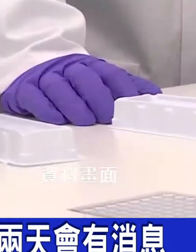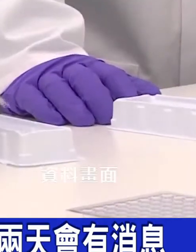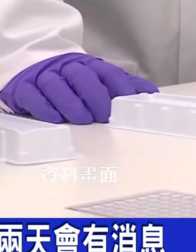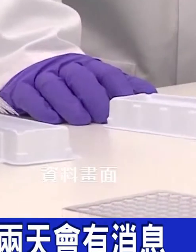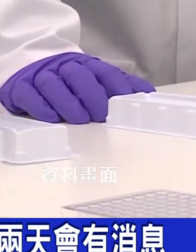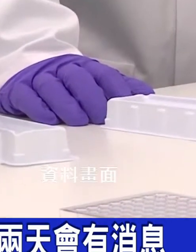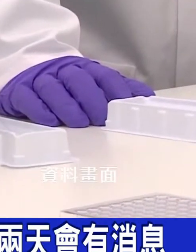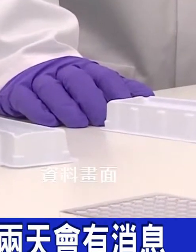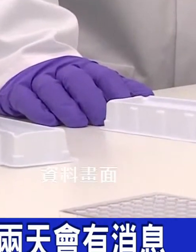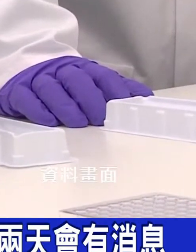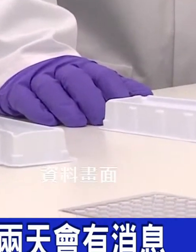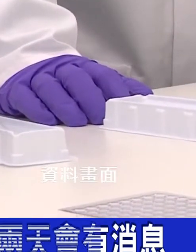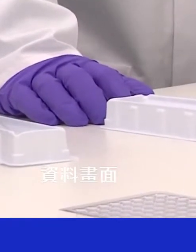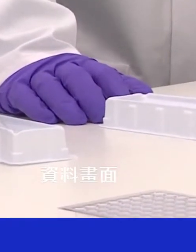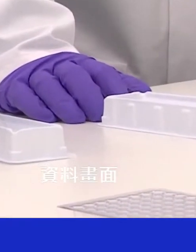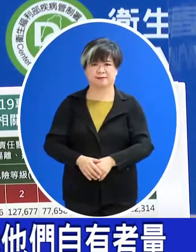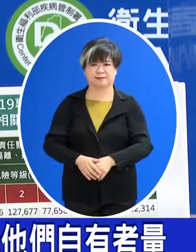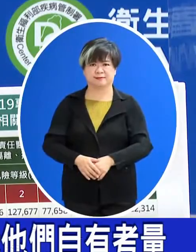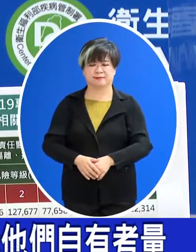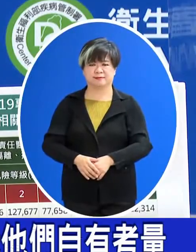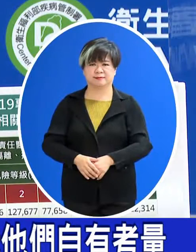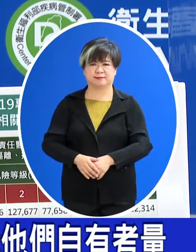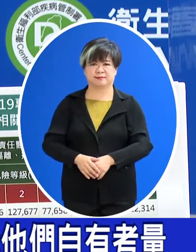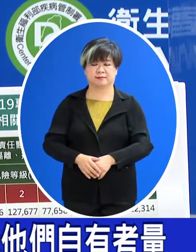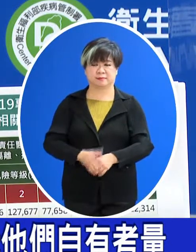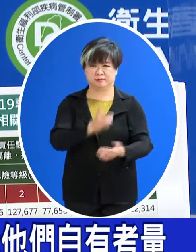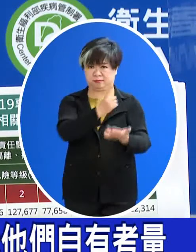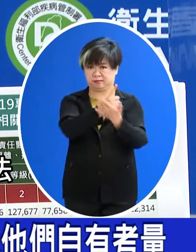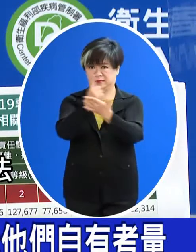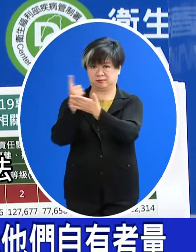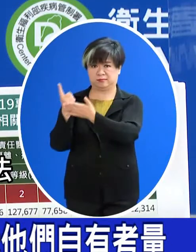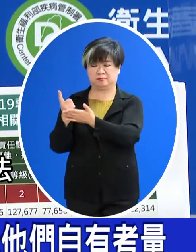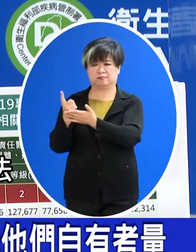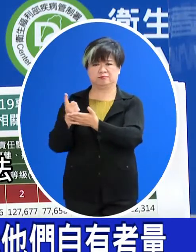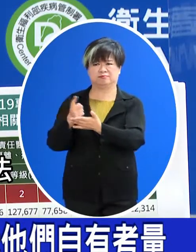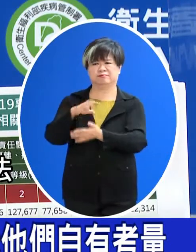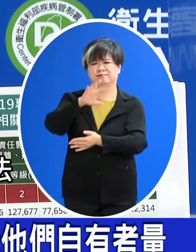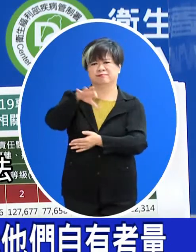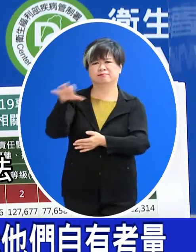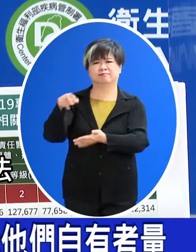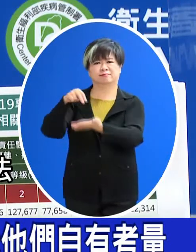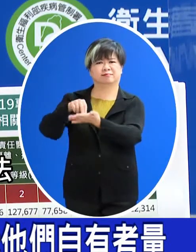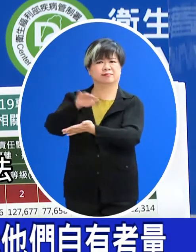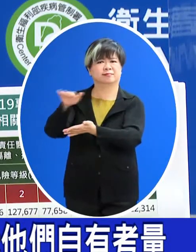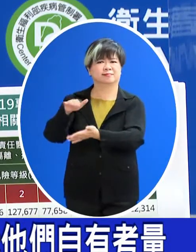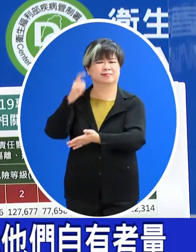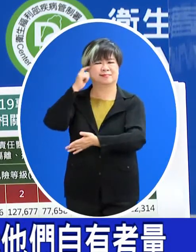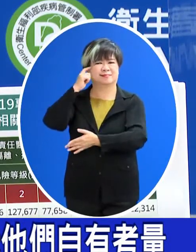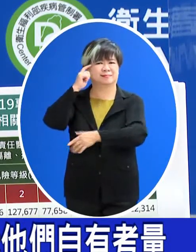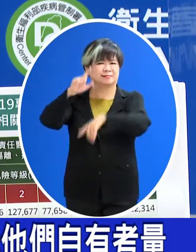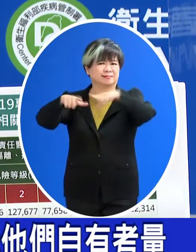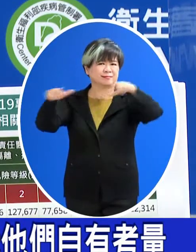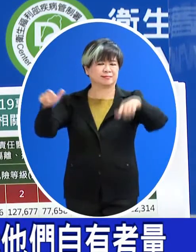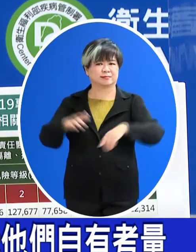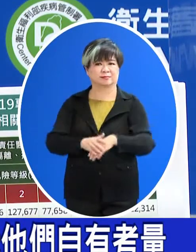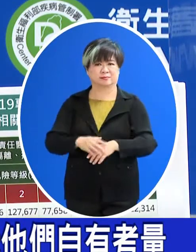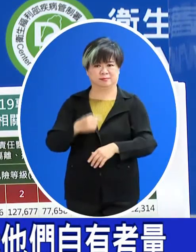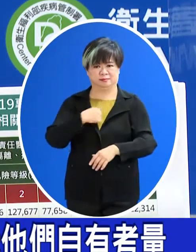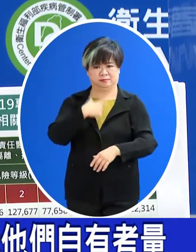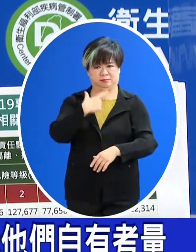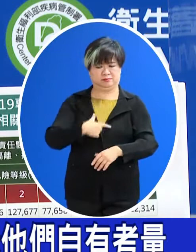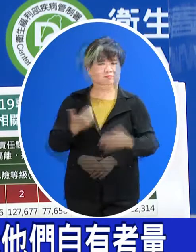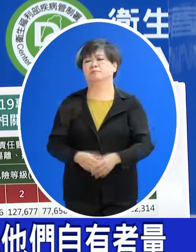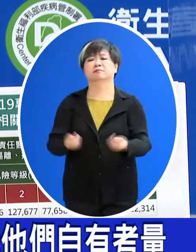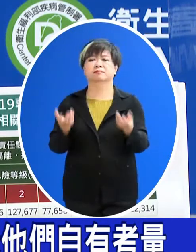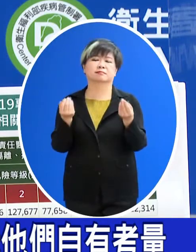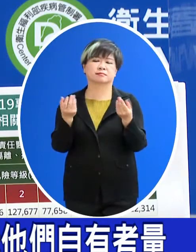原厂两边看法有出入呢？ 但我想每一个人都有，单位都有他的一个立场跟想法，那我们只能清楚把我们的想法